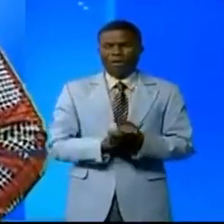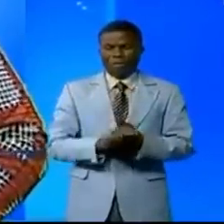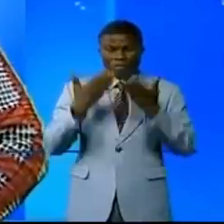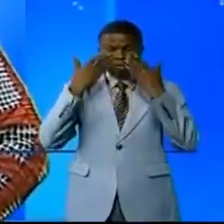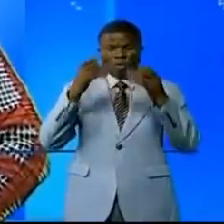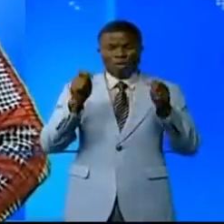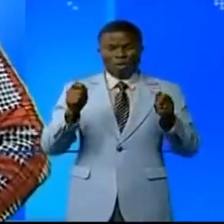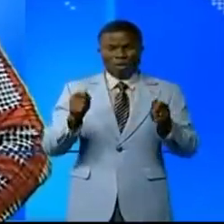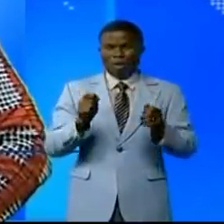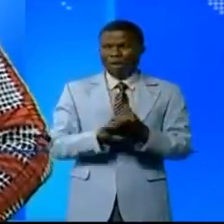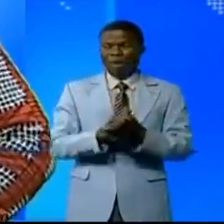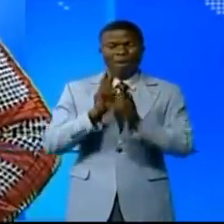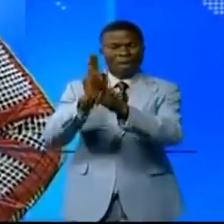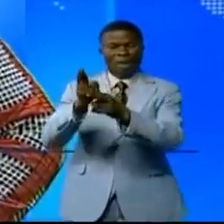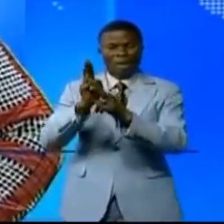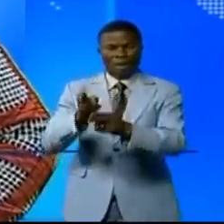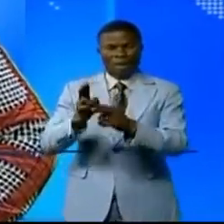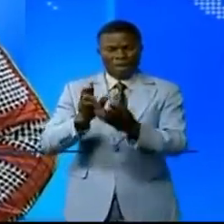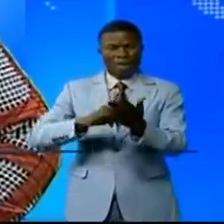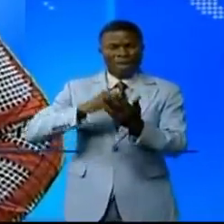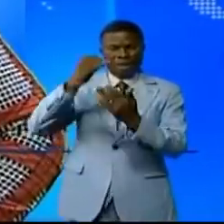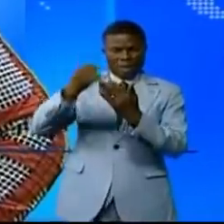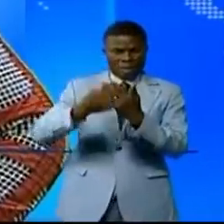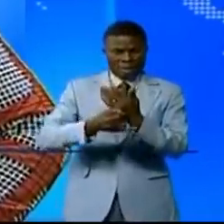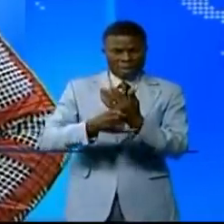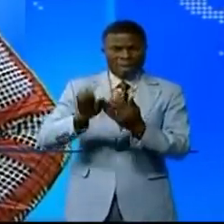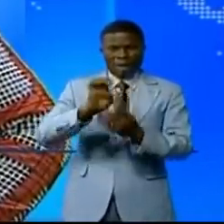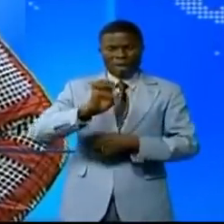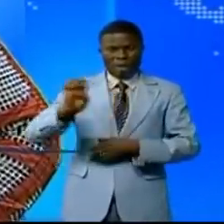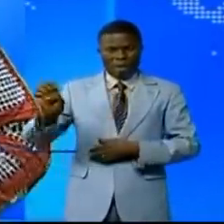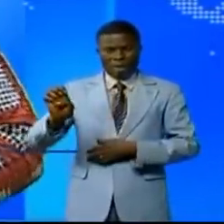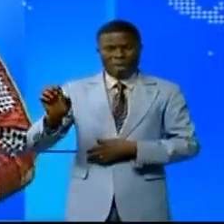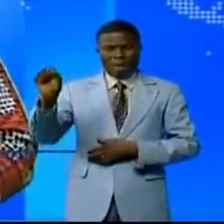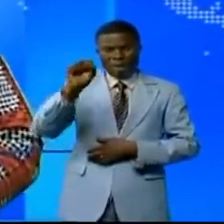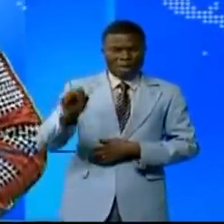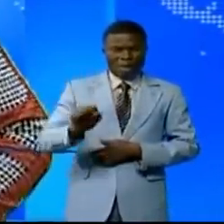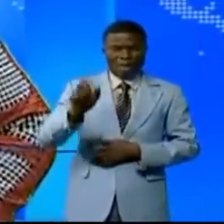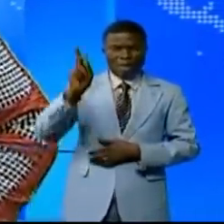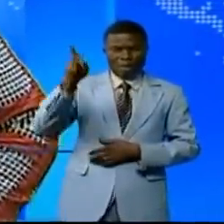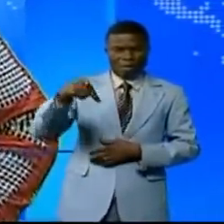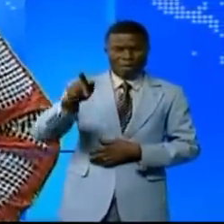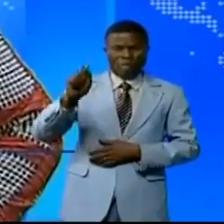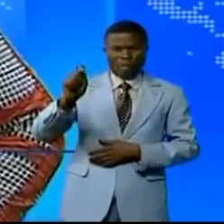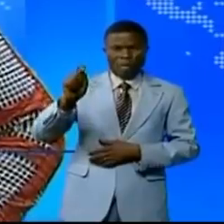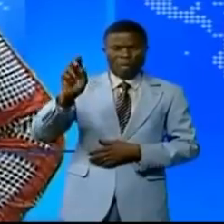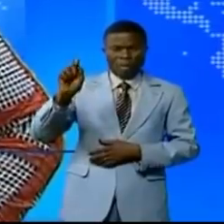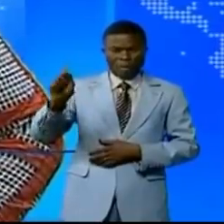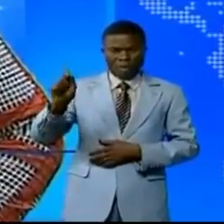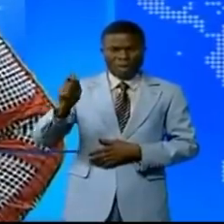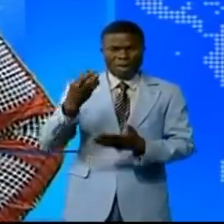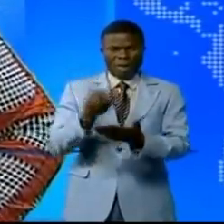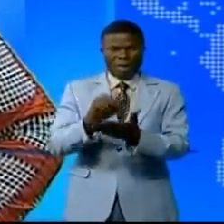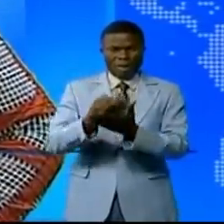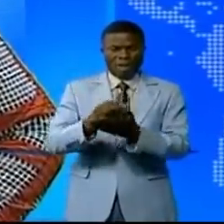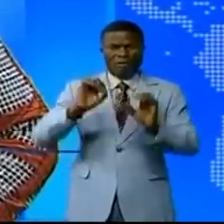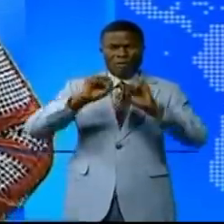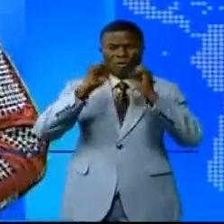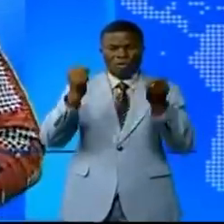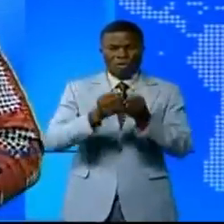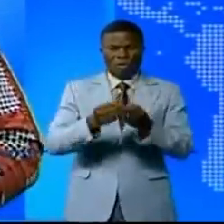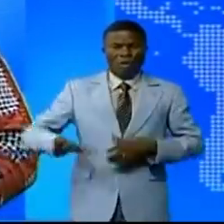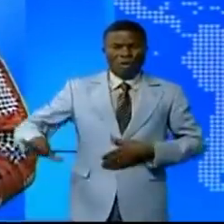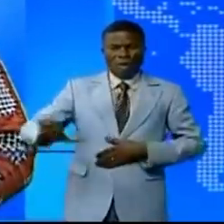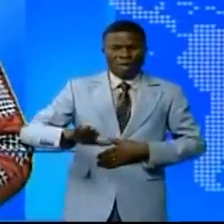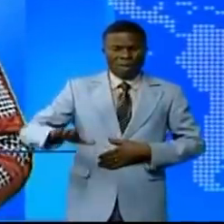Faire l'état des lieux du projet STP réalisé par le Fonds social de la République dans la province